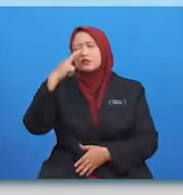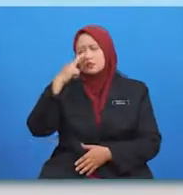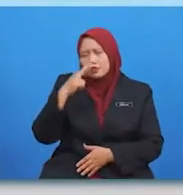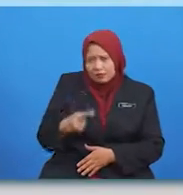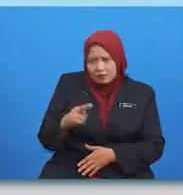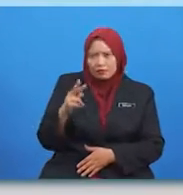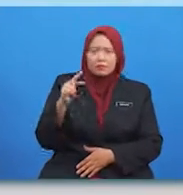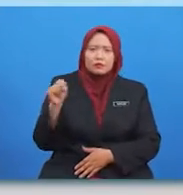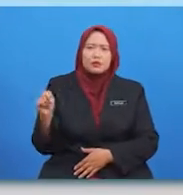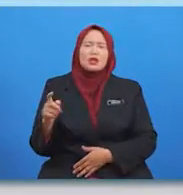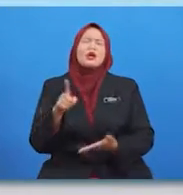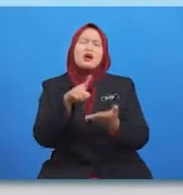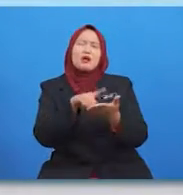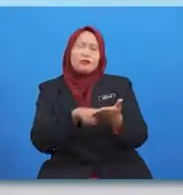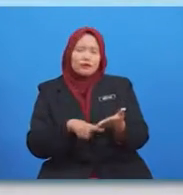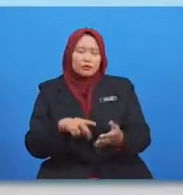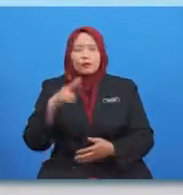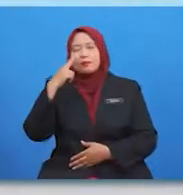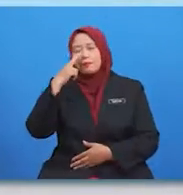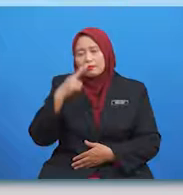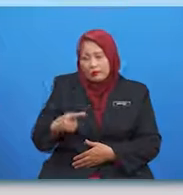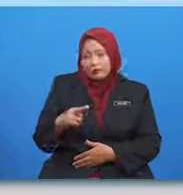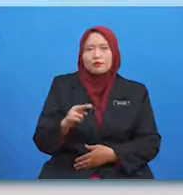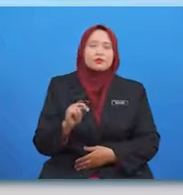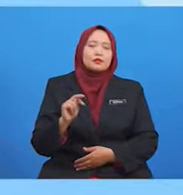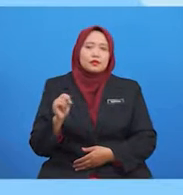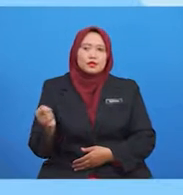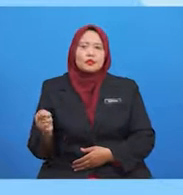sebenarnya yang dimasukkan dengan perebutan radioaktif ini ya?